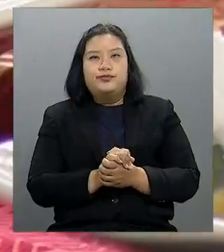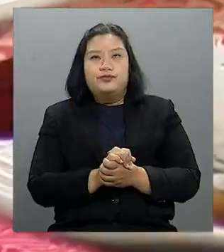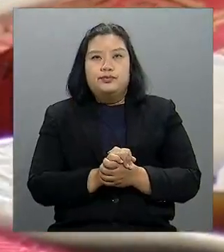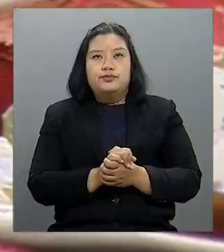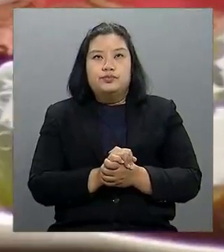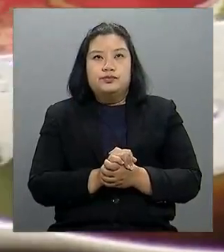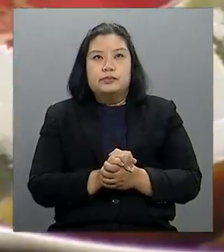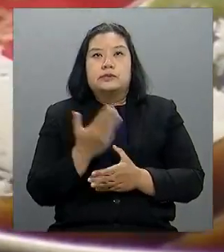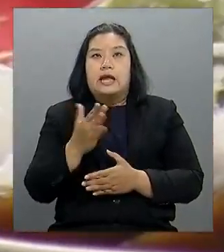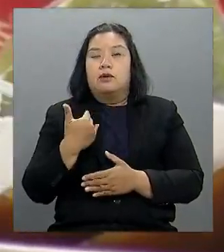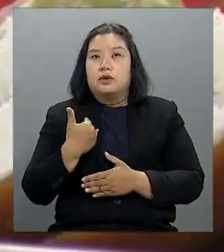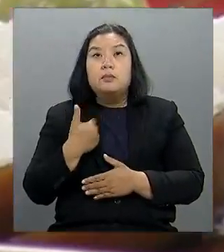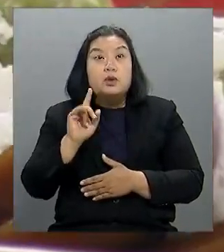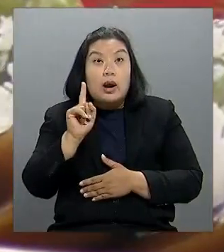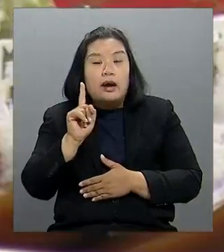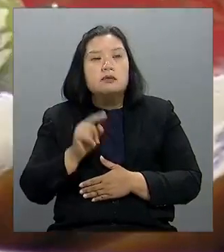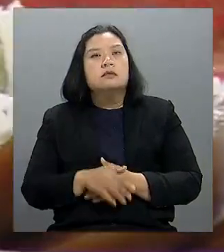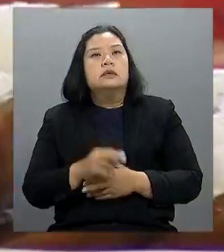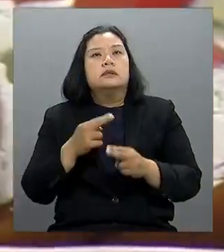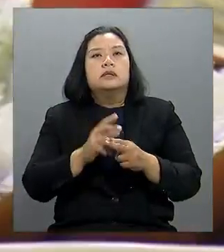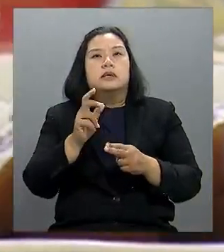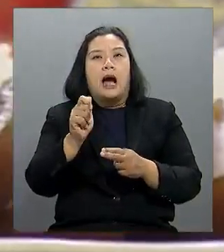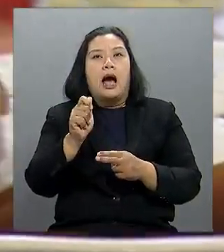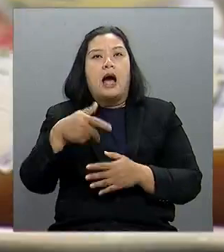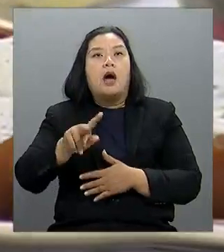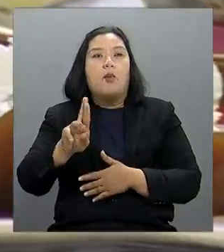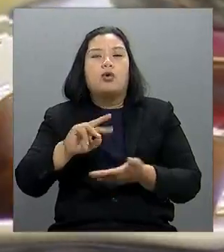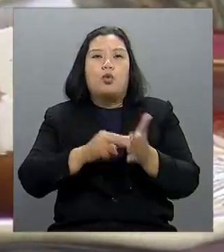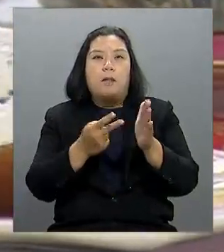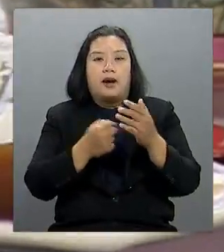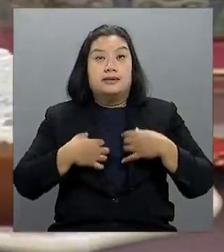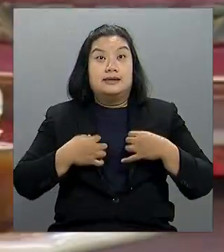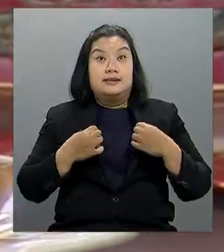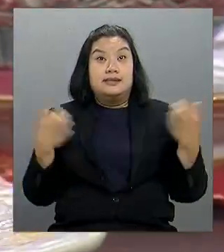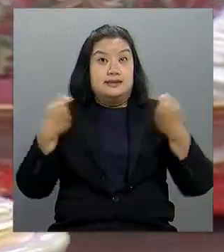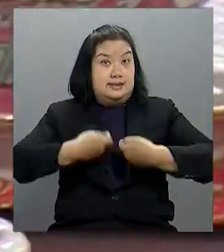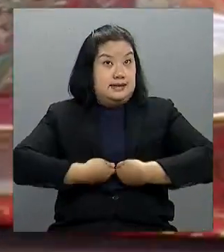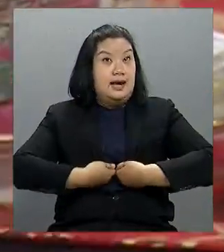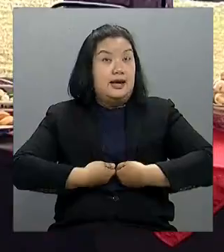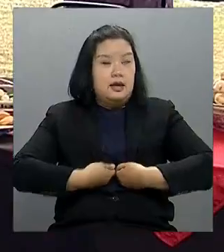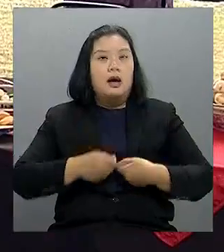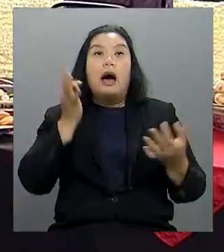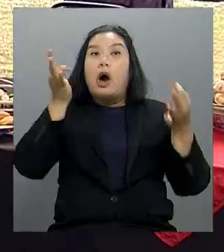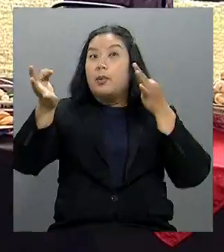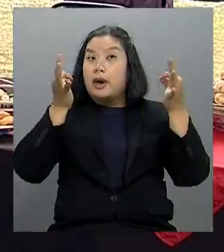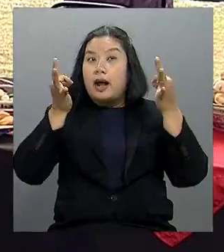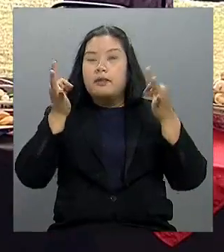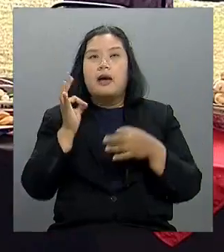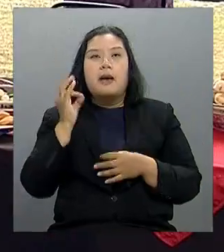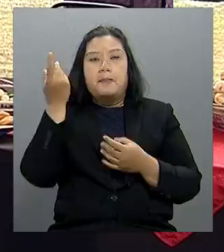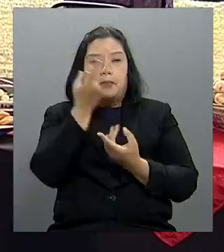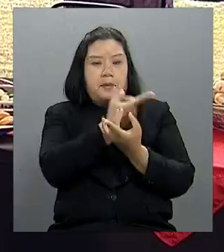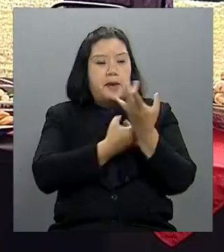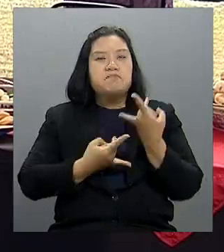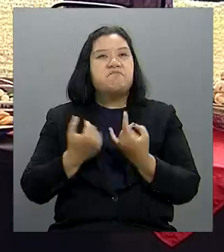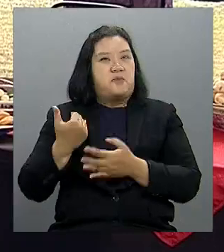ณ์ก็คือเครื่องแต่งกายนะครับของประดับต่างๆนะครับแล้วเราก็